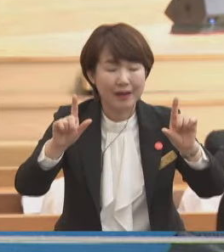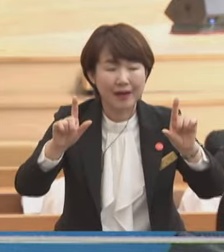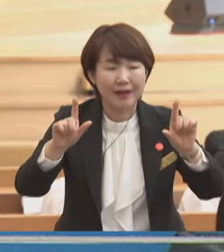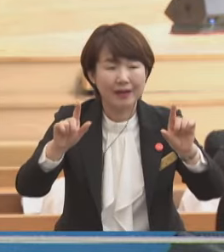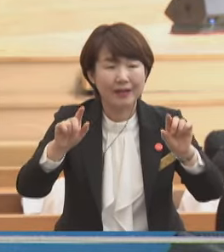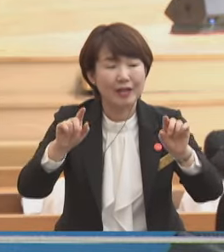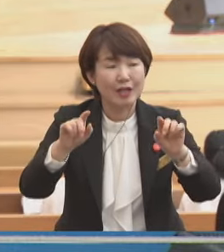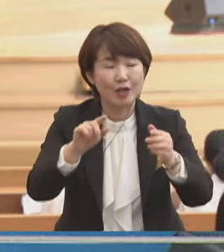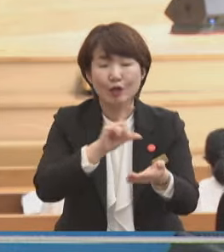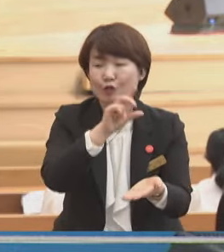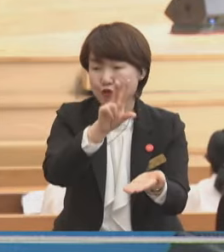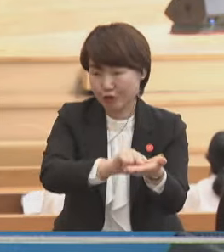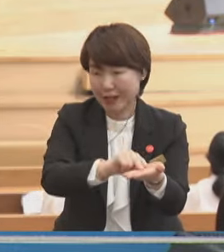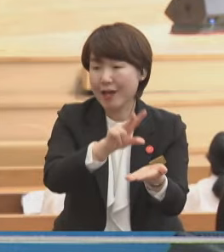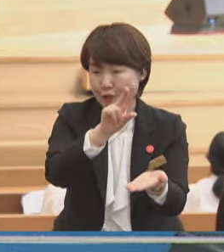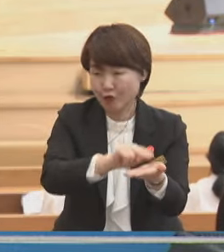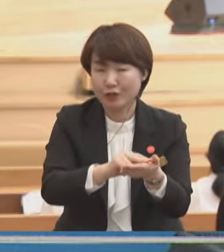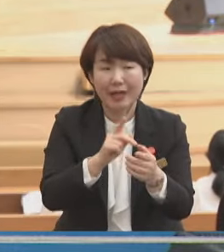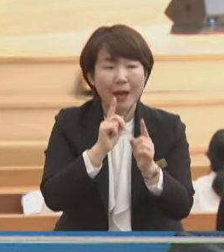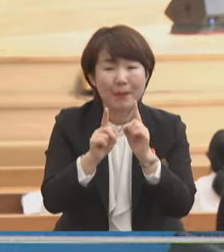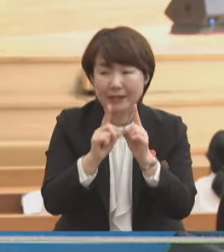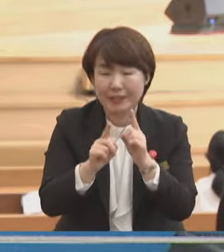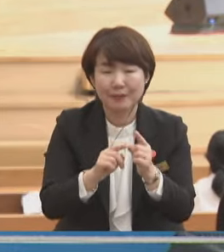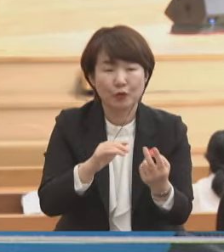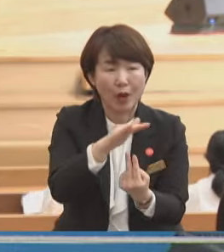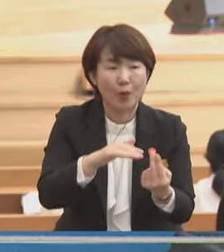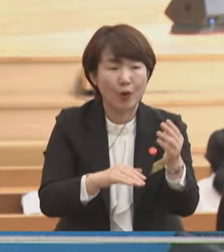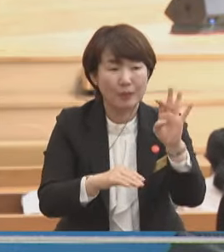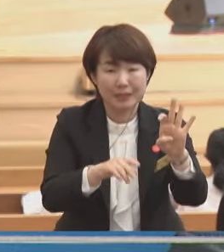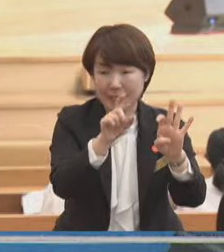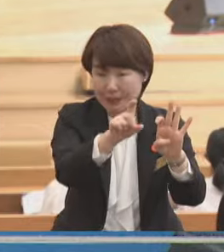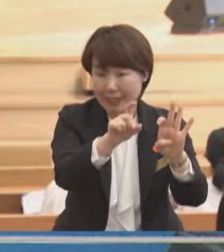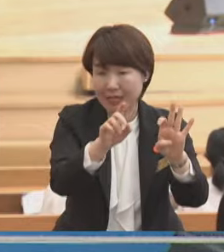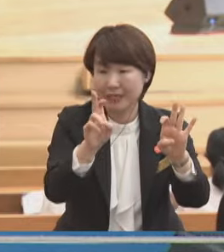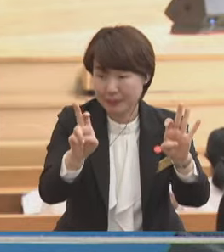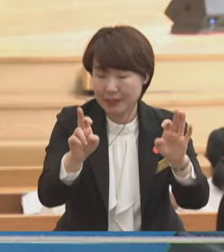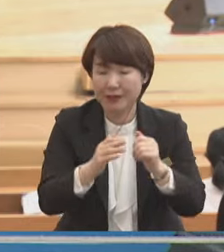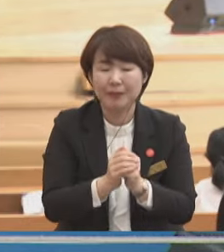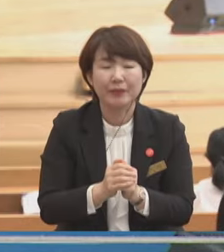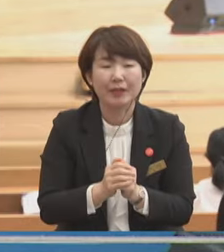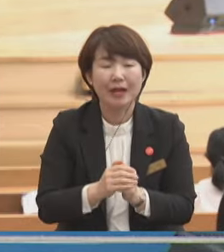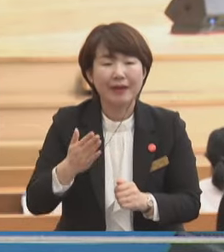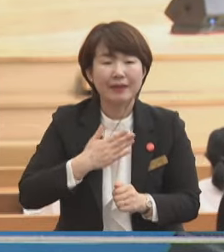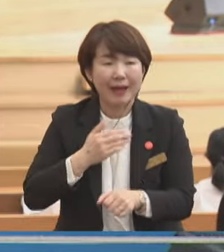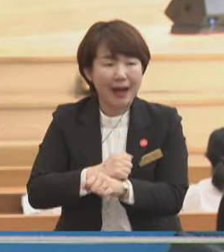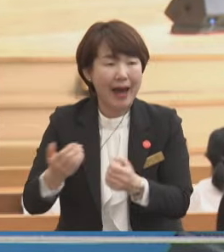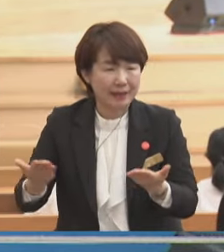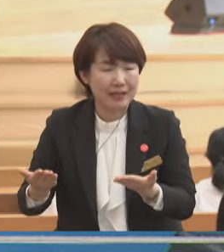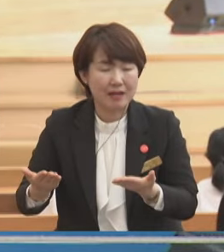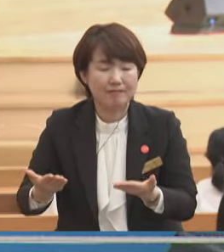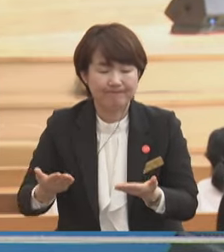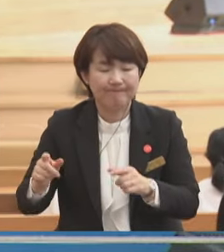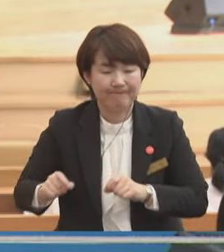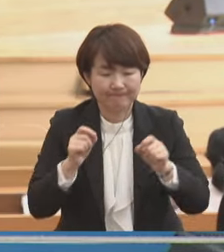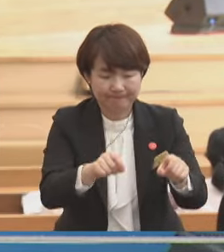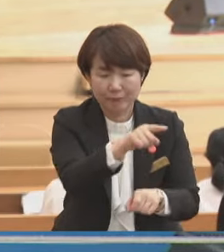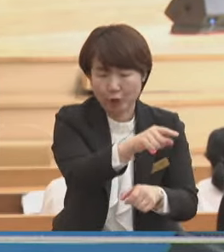성입니다 요한 14장 12절 내가 하는 일을 그도 할 것이요 또한